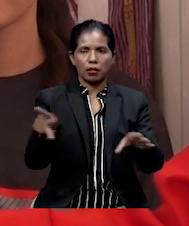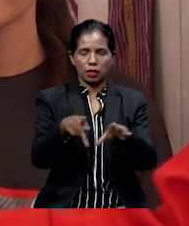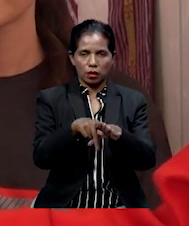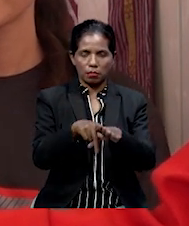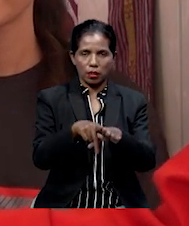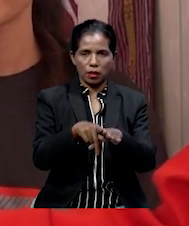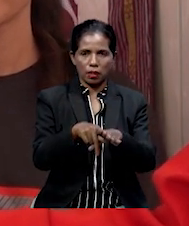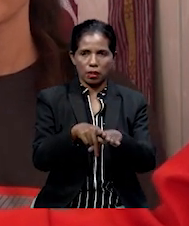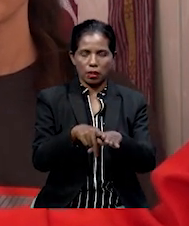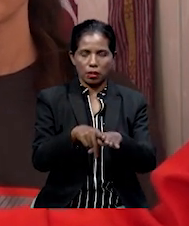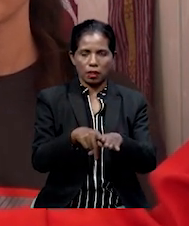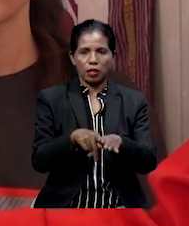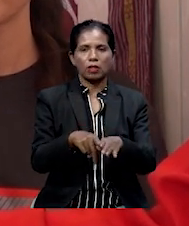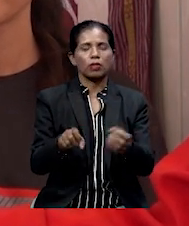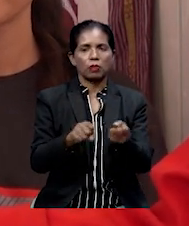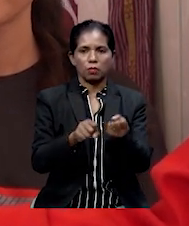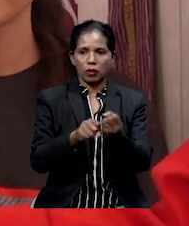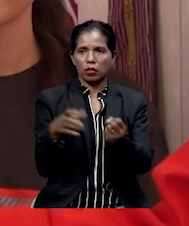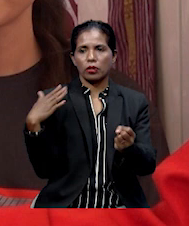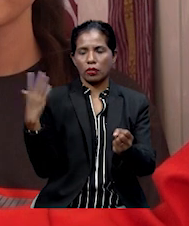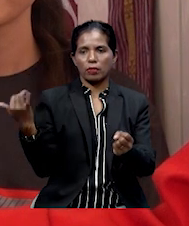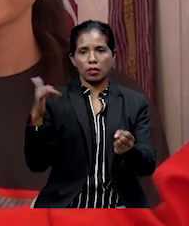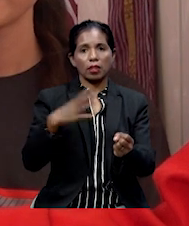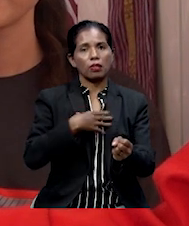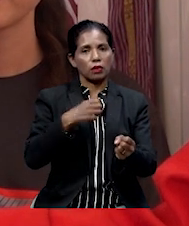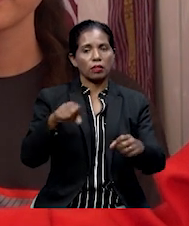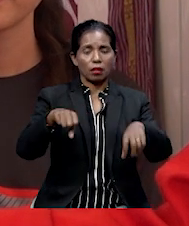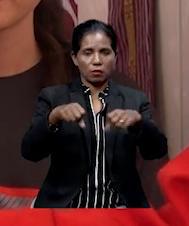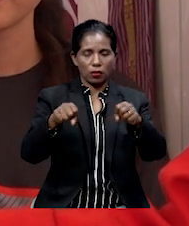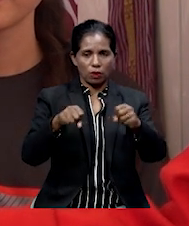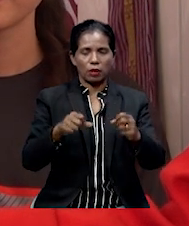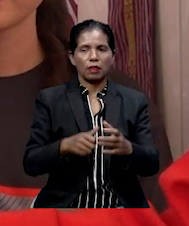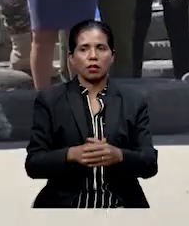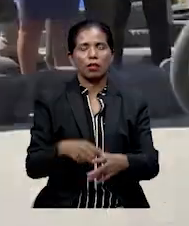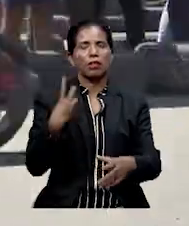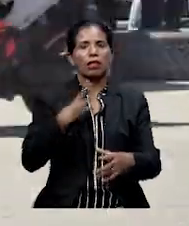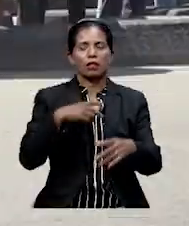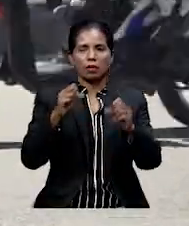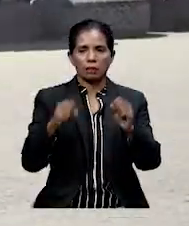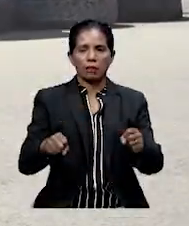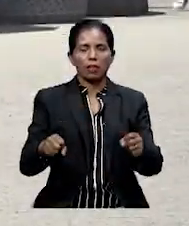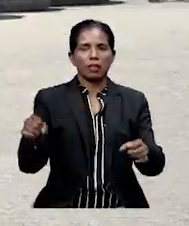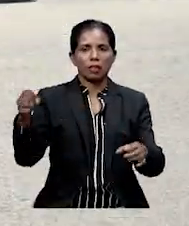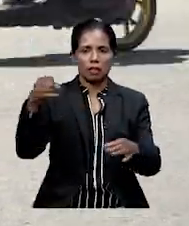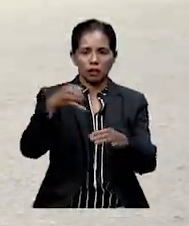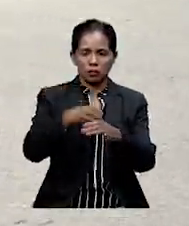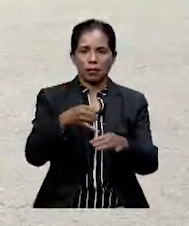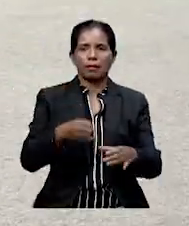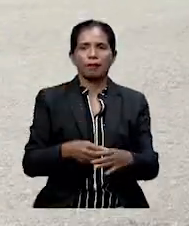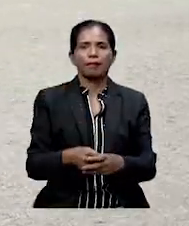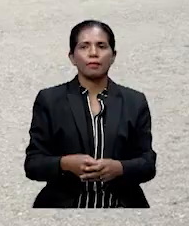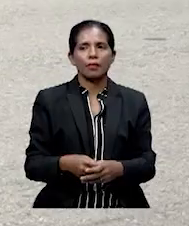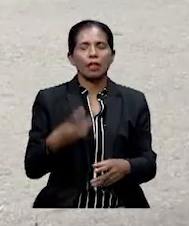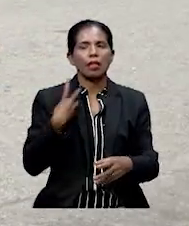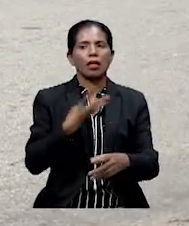mendorong pembalap-pembalap muda, dan kita bisa terlibat. Nah, kami